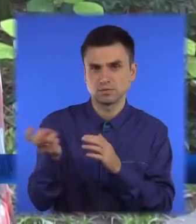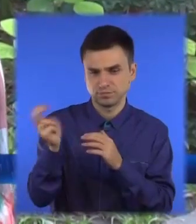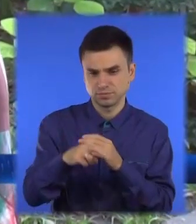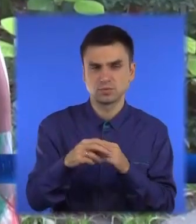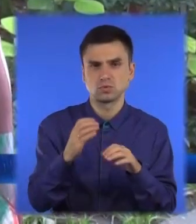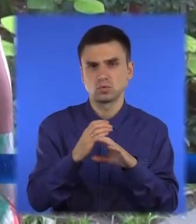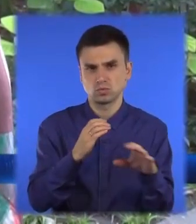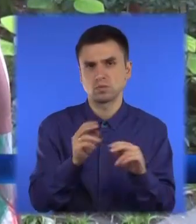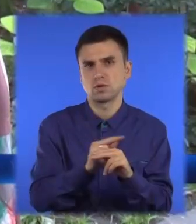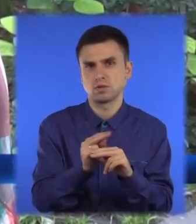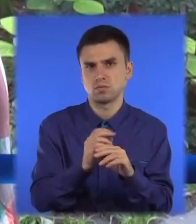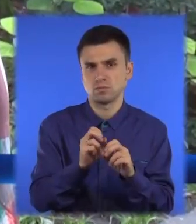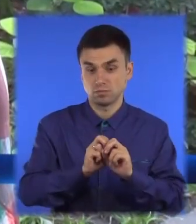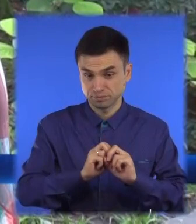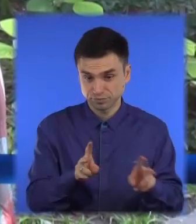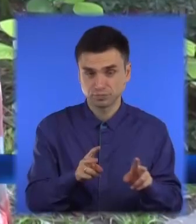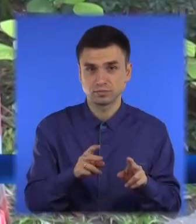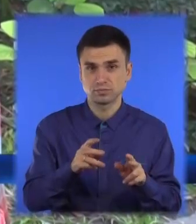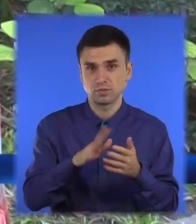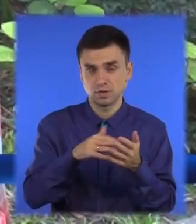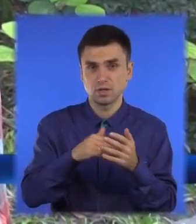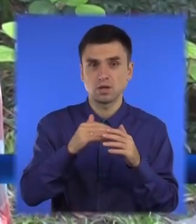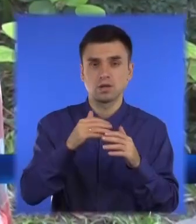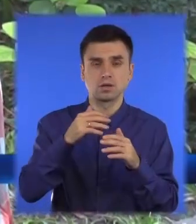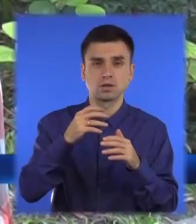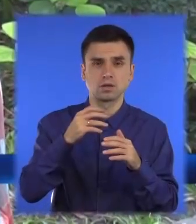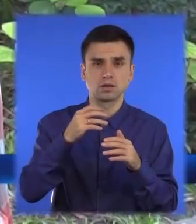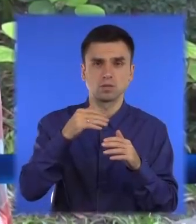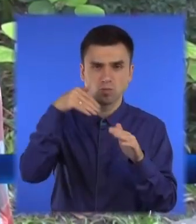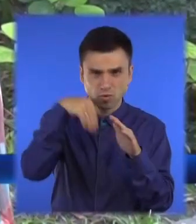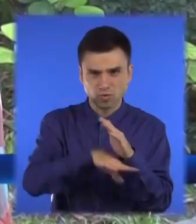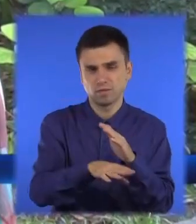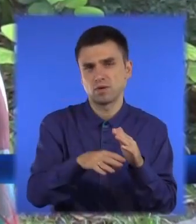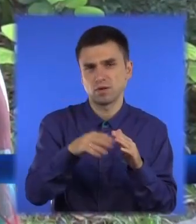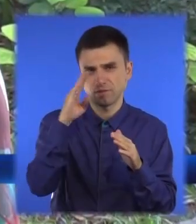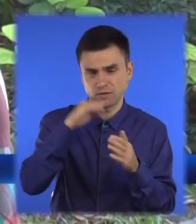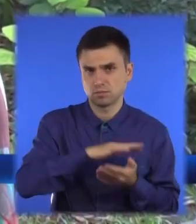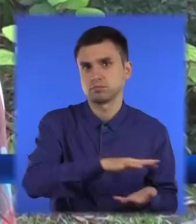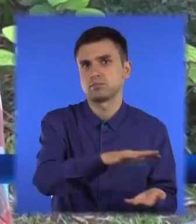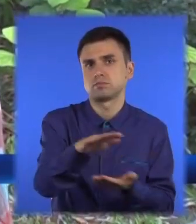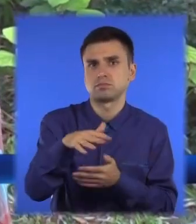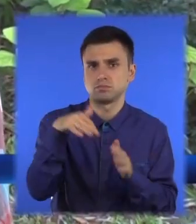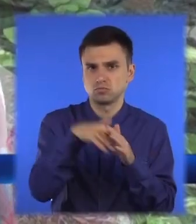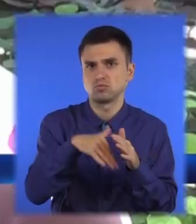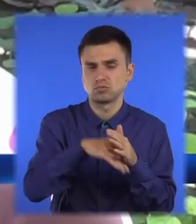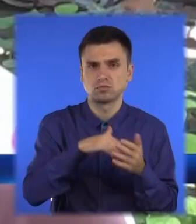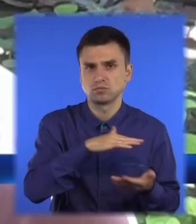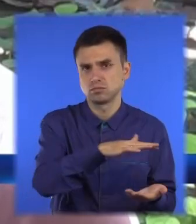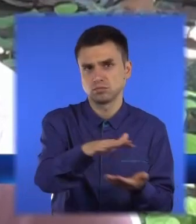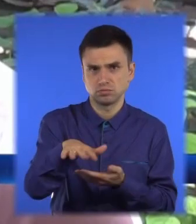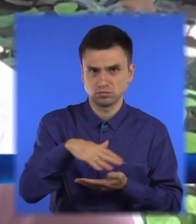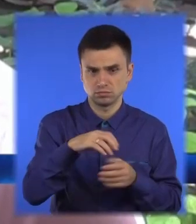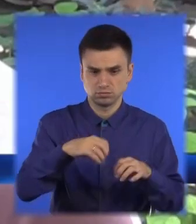труба, из-за которой происходит затопление в подвале, затопление канализации. Мы вот этим всем дышим. Они